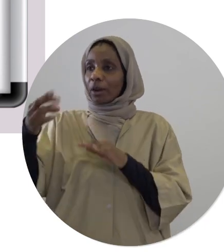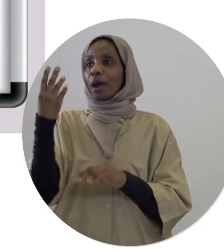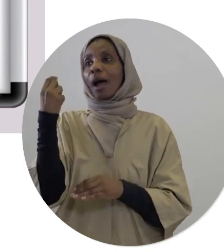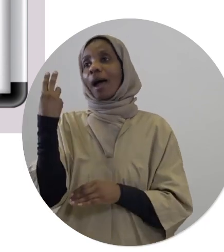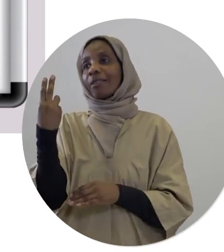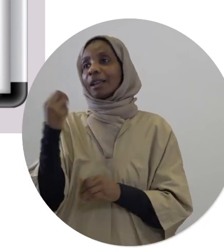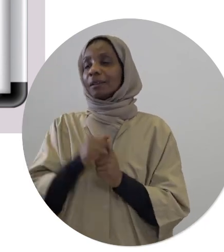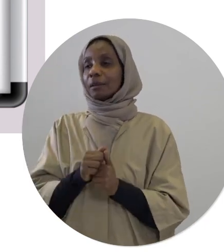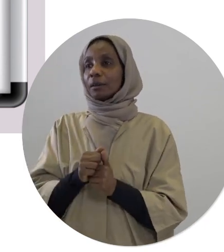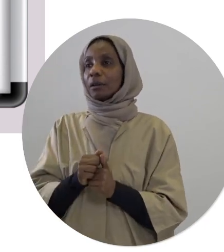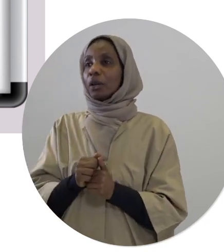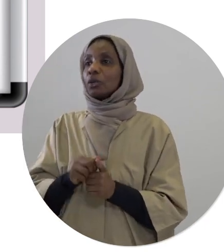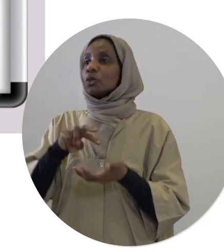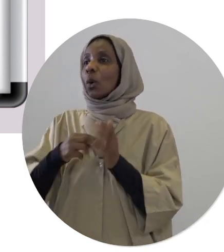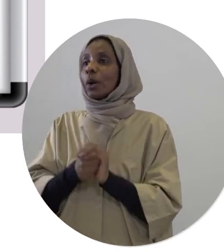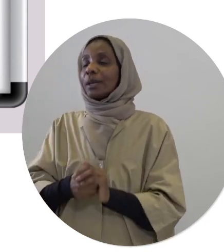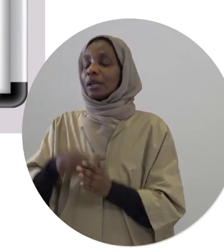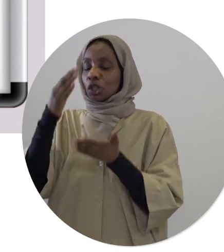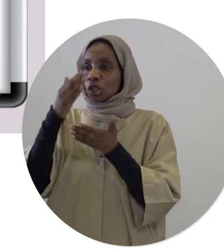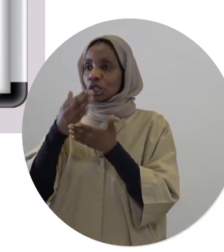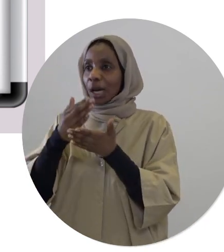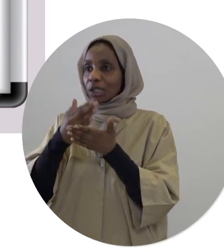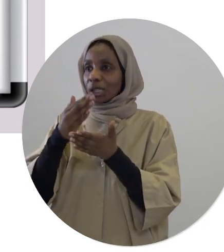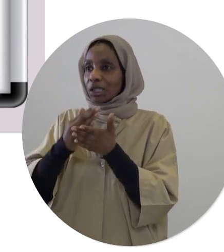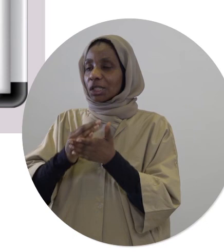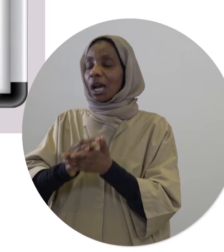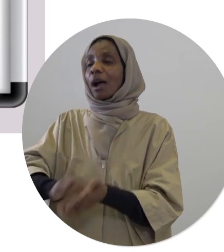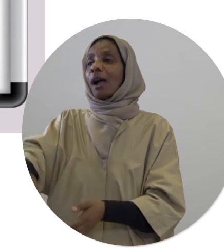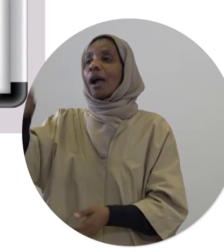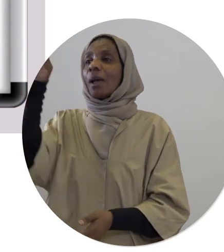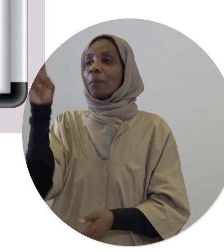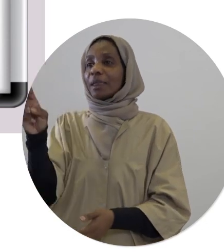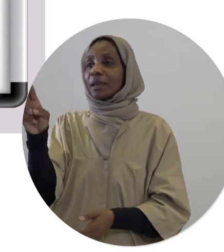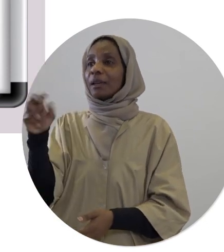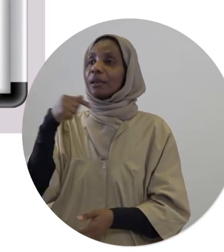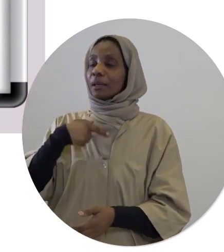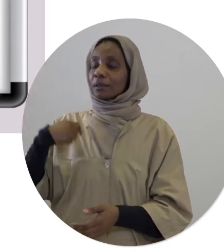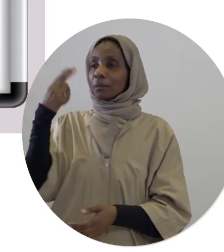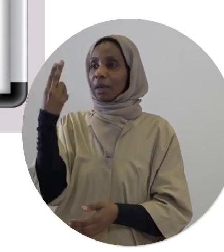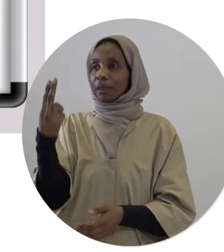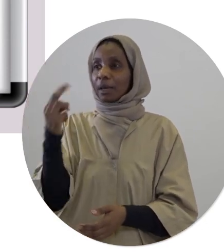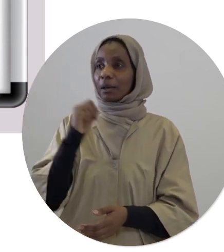الكربونة رقم 2، نوع التفرع شق الميثيل، إذن الاسم